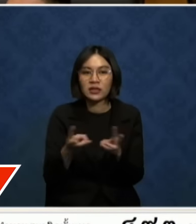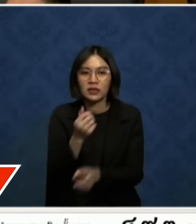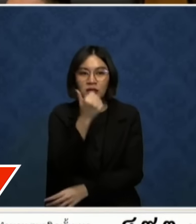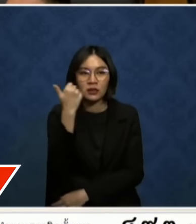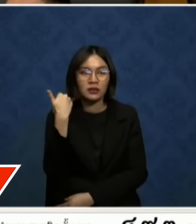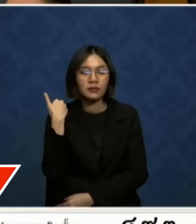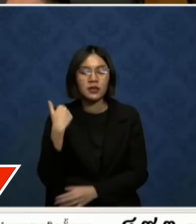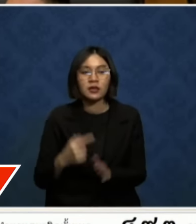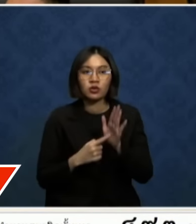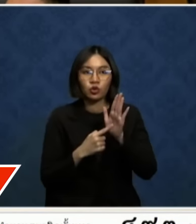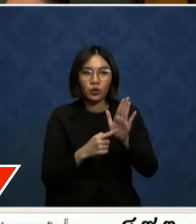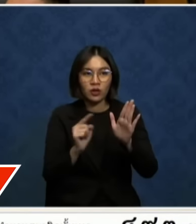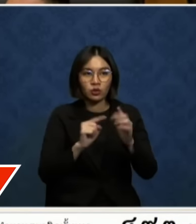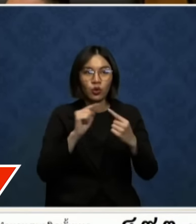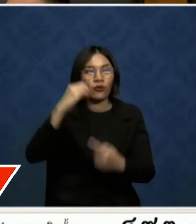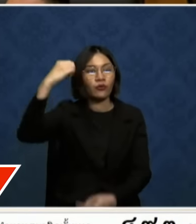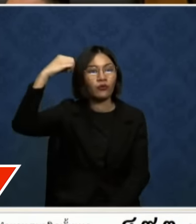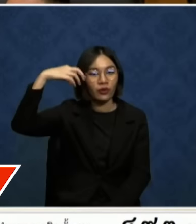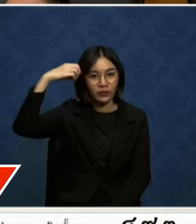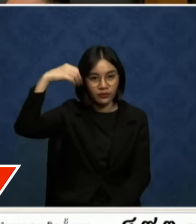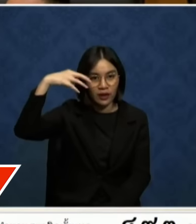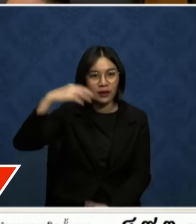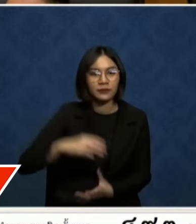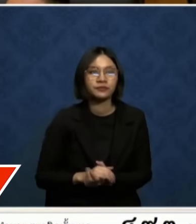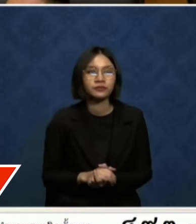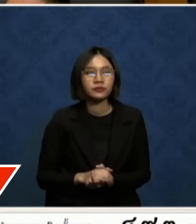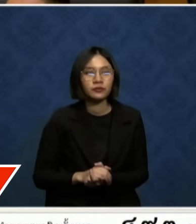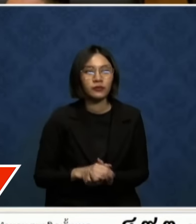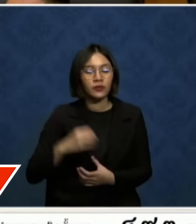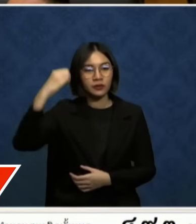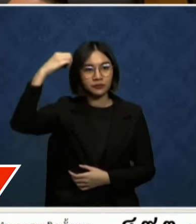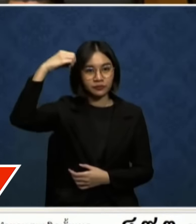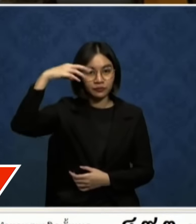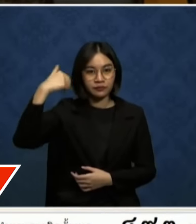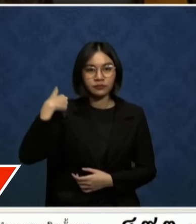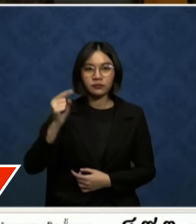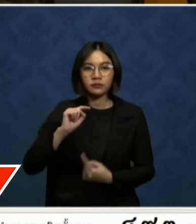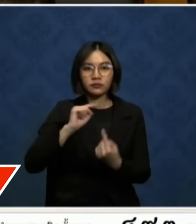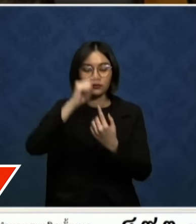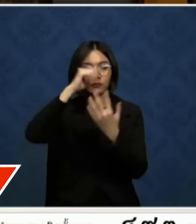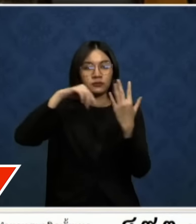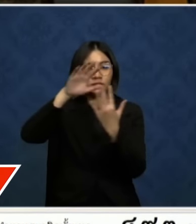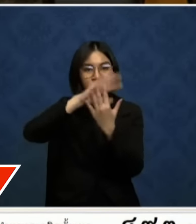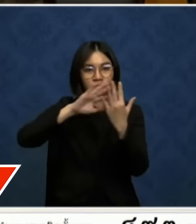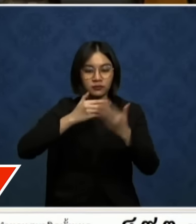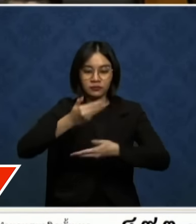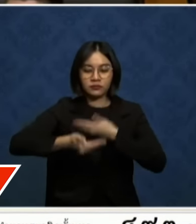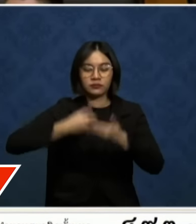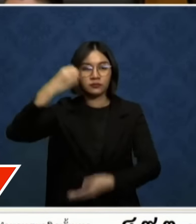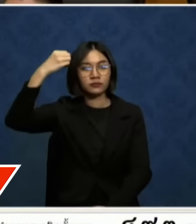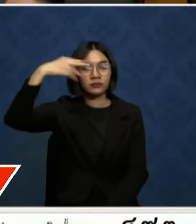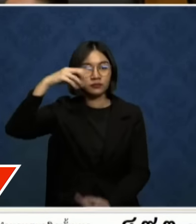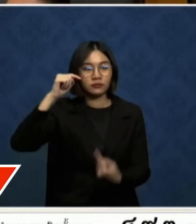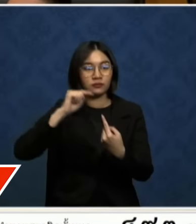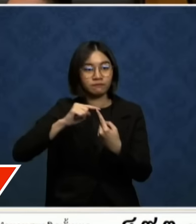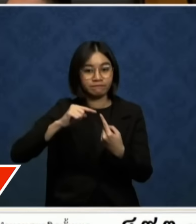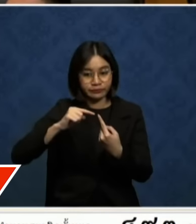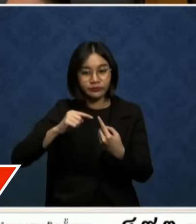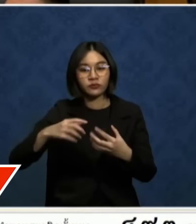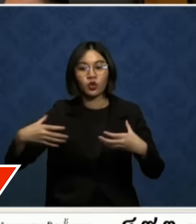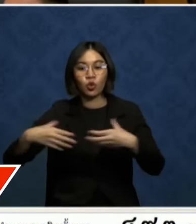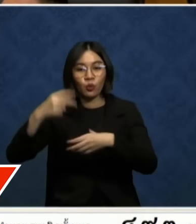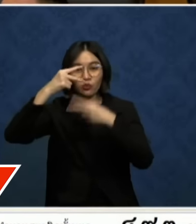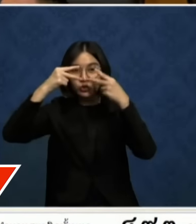กตัวอย่างเช่นอย่างเรื่องไฟฟ้านะครับเรื่องไฟฟ้าเราจะพบว่าประเทศไทยเนี่ยมีการขายไฟฟ้าให้กับบรรดาเหล่าสแกมเมอร์คอลเซ็นเต